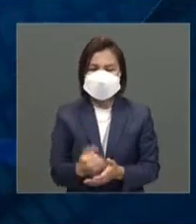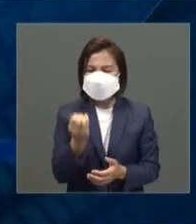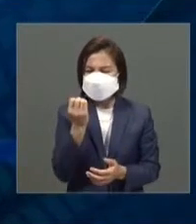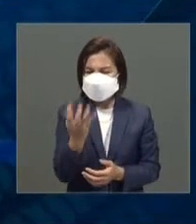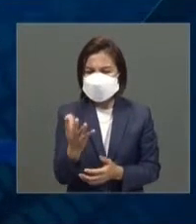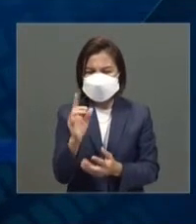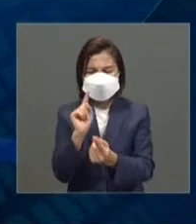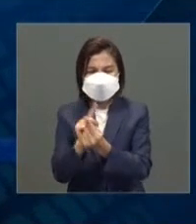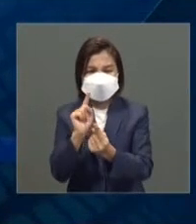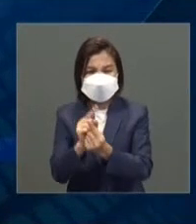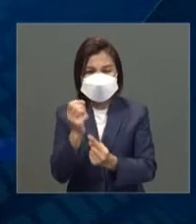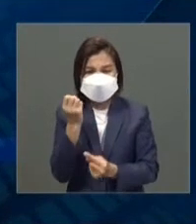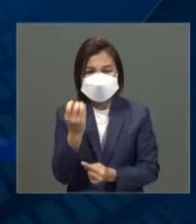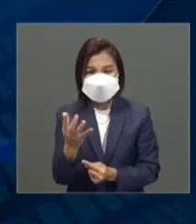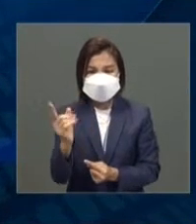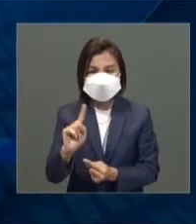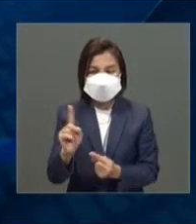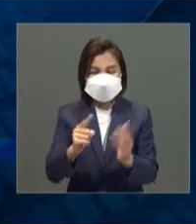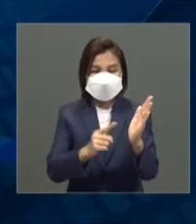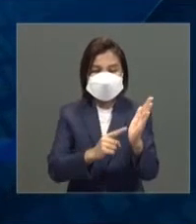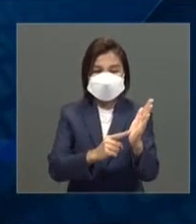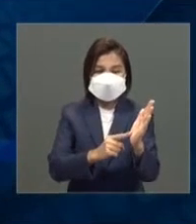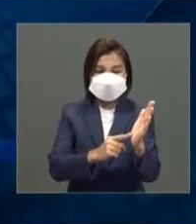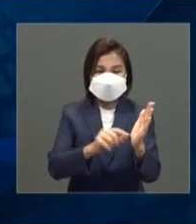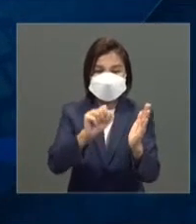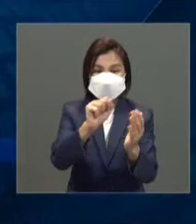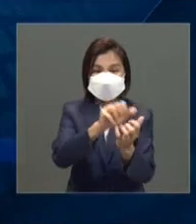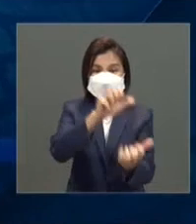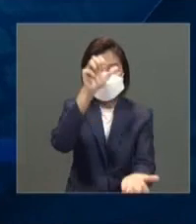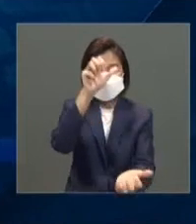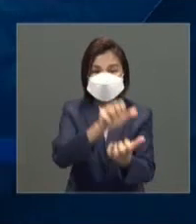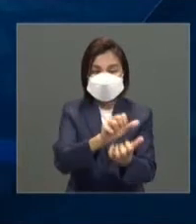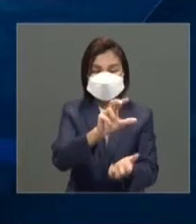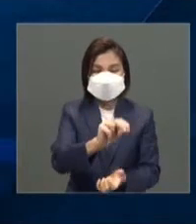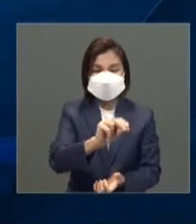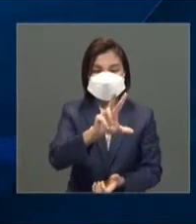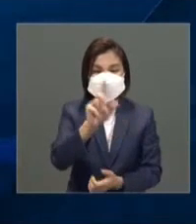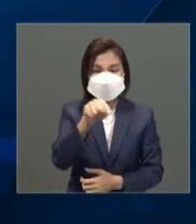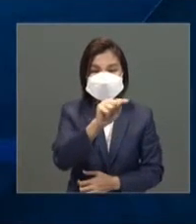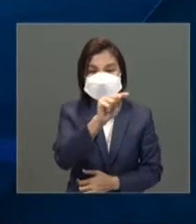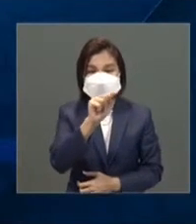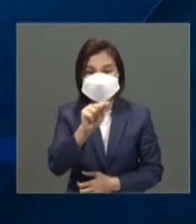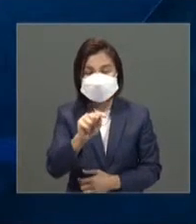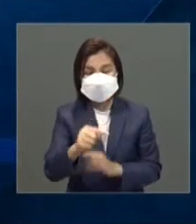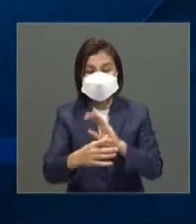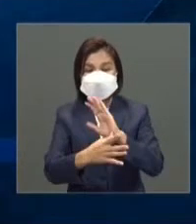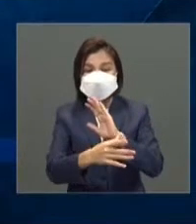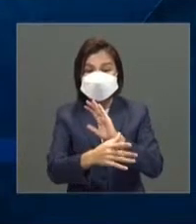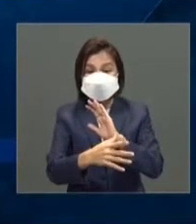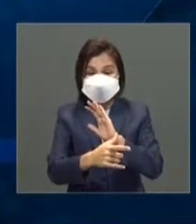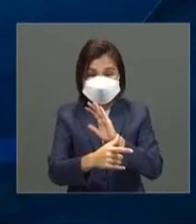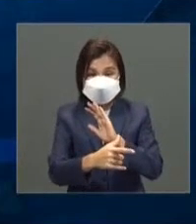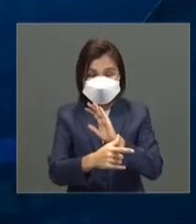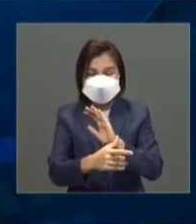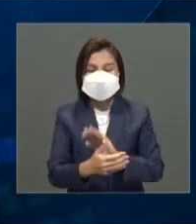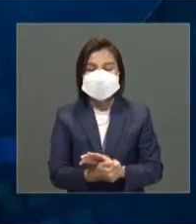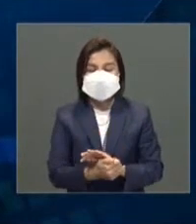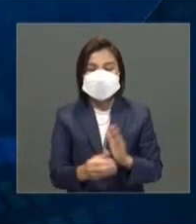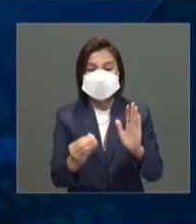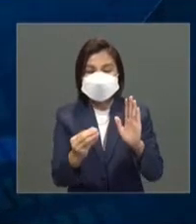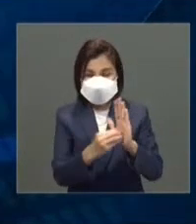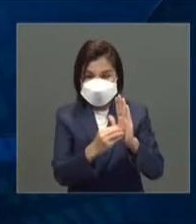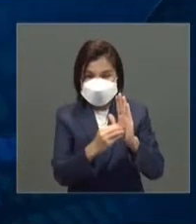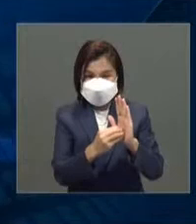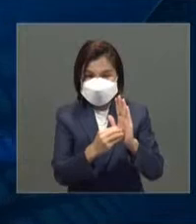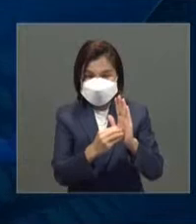นะครับติดเชื้อเนี่ยจะอยู่ที่สมุทรปราการอันดับ1เลยครับ 33% ชลบุรีรองลงมานะครับกรุงเทพ